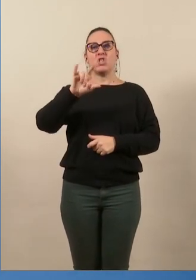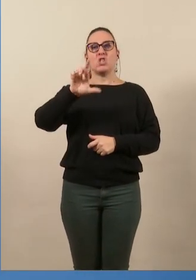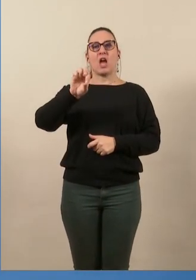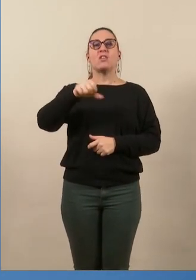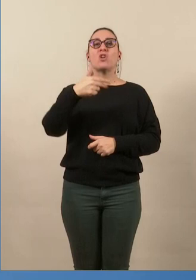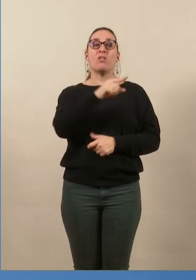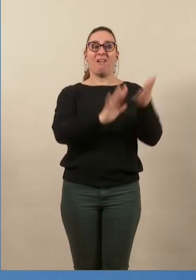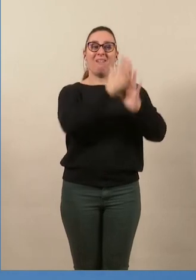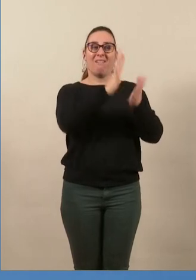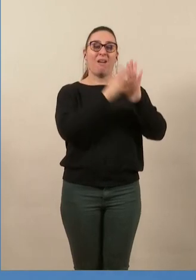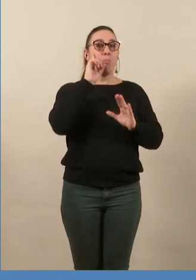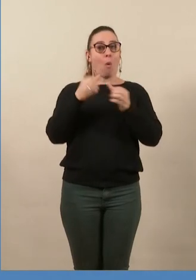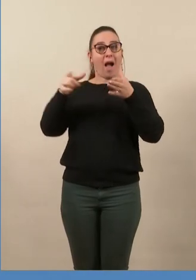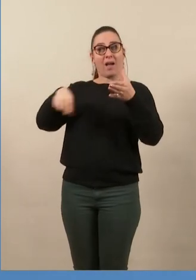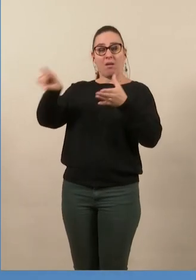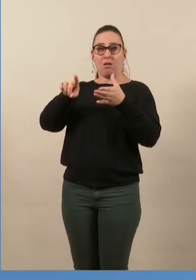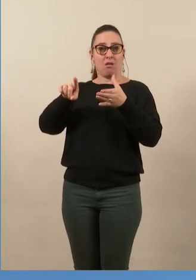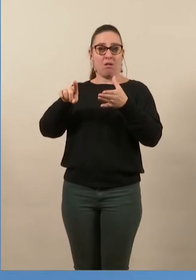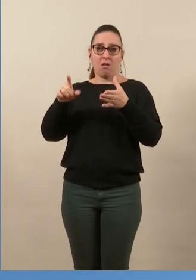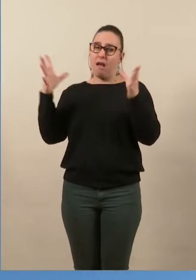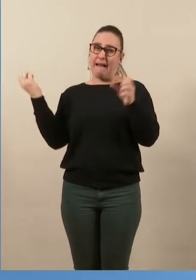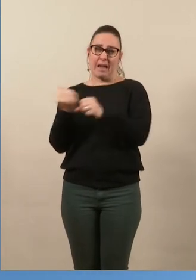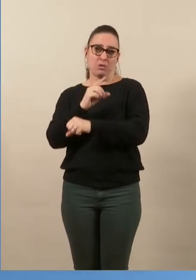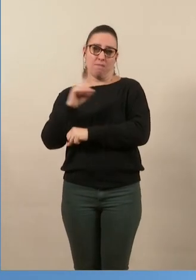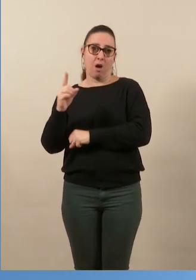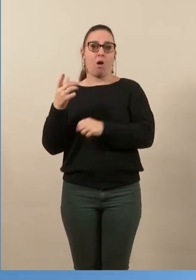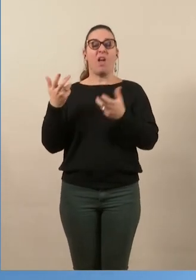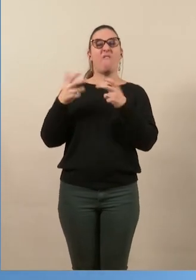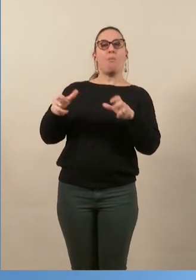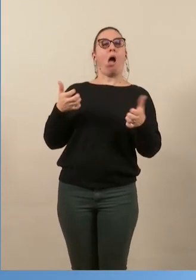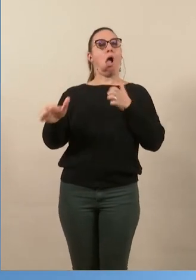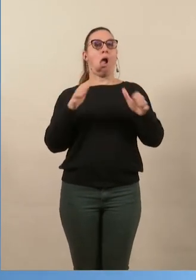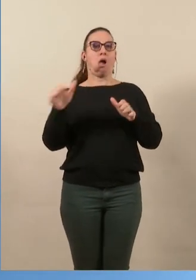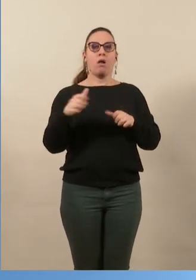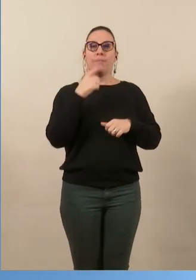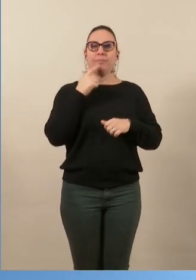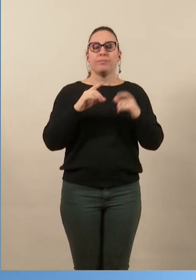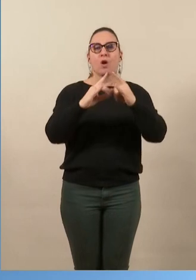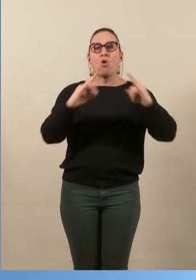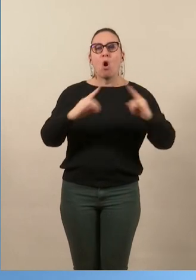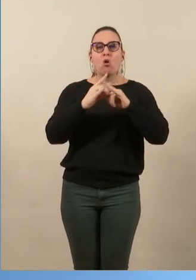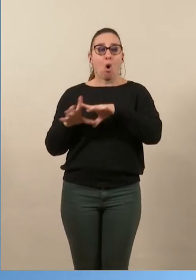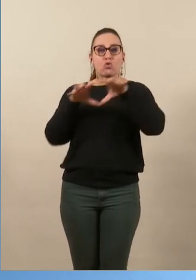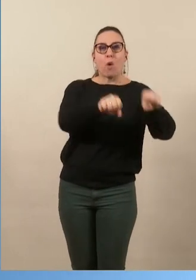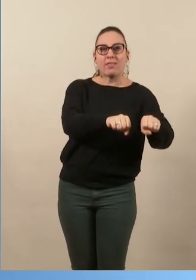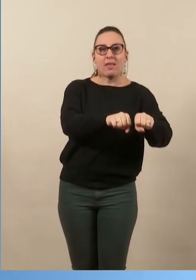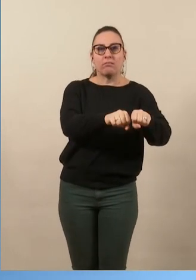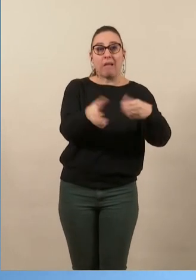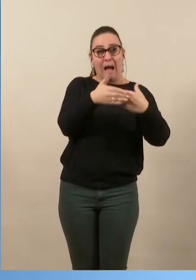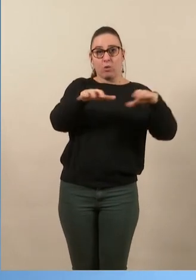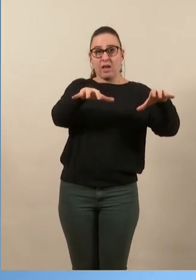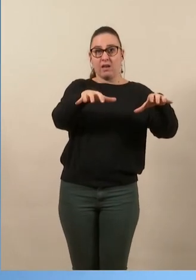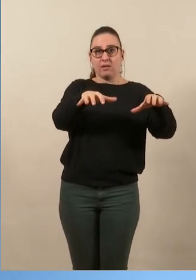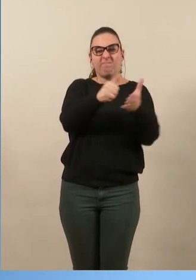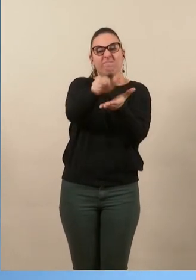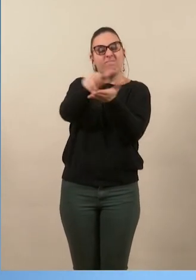de l'incapacité de la majorité de la ville de Grenoble et la non volonté d'évacuer un camp de squat voisin